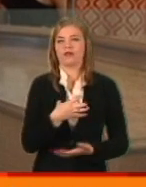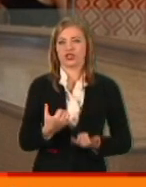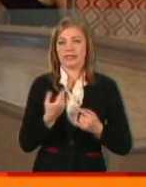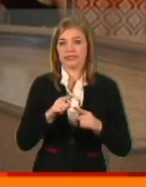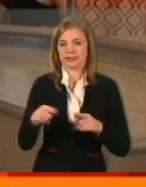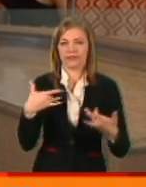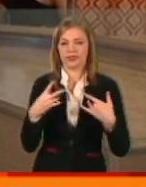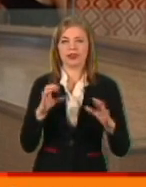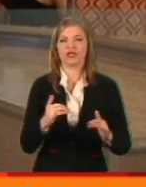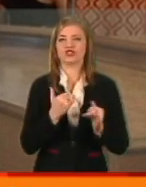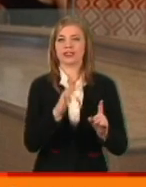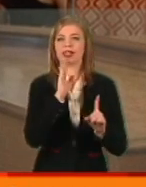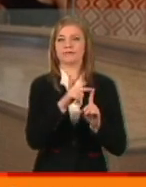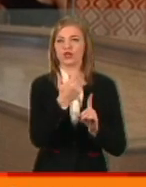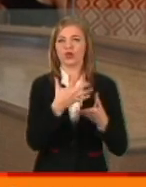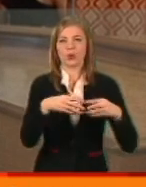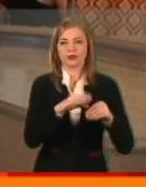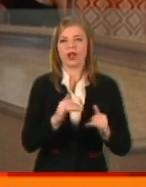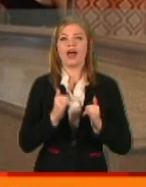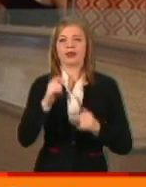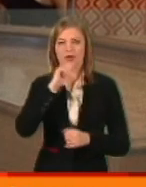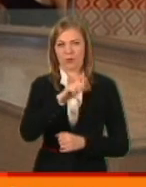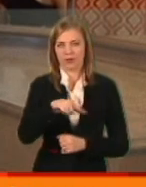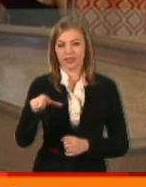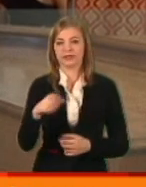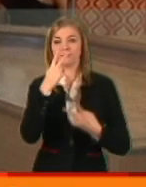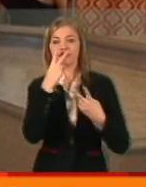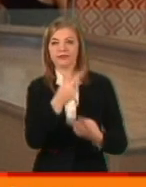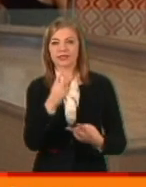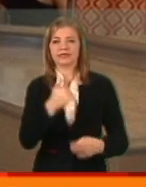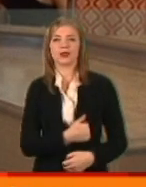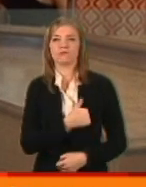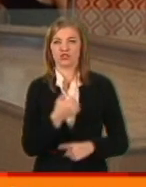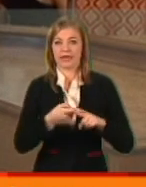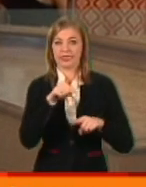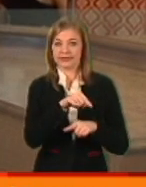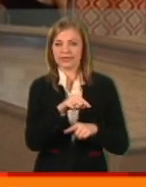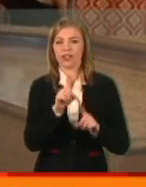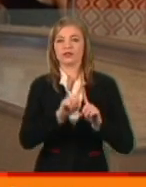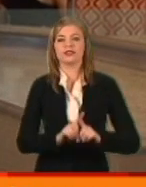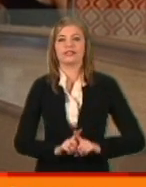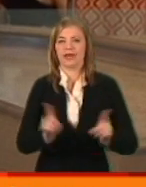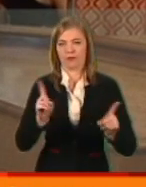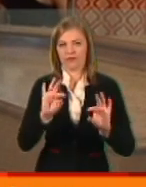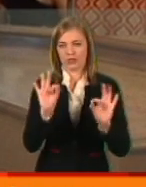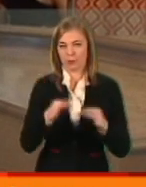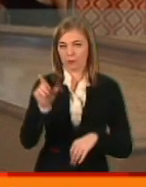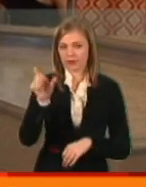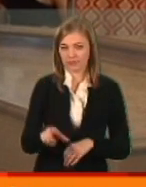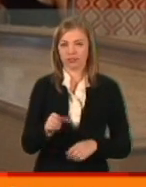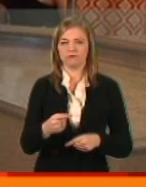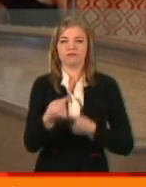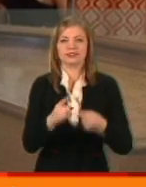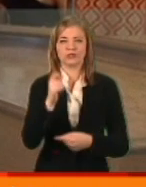цей виступ не лише для Яни та її родини, а й для українців. Дивитися і пишатися цією неймовірною мисткиною